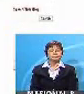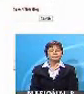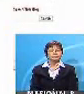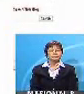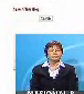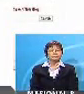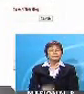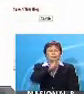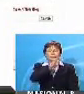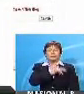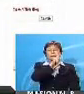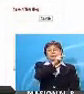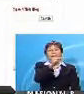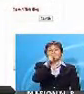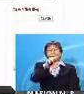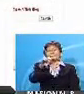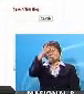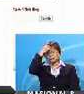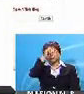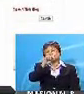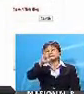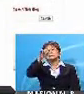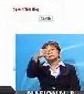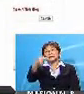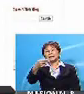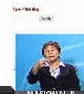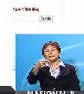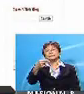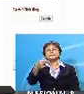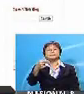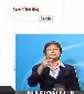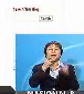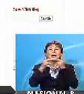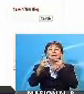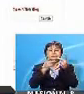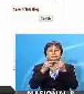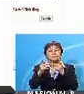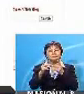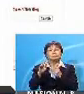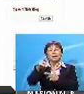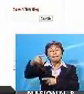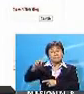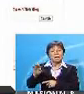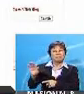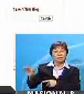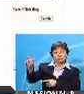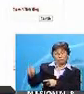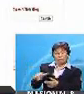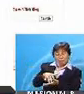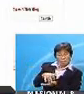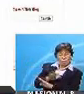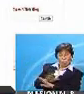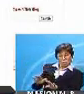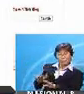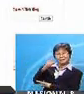sementara itu menteri komunikasi dan multimedia Datuk Seri Dr Mohamad Salleh Tun sed Keruak menegaskan Perdana Menteri bukan seorang yang lemah